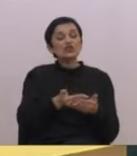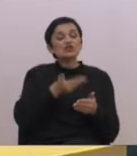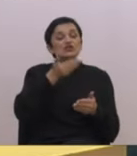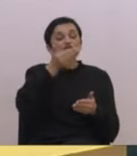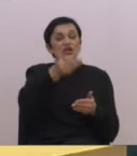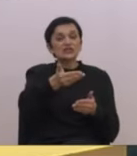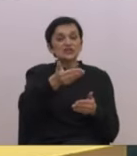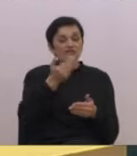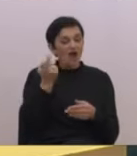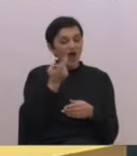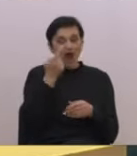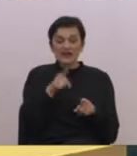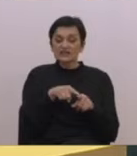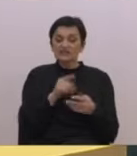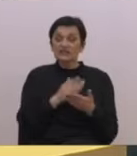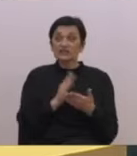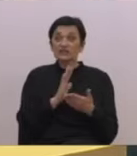ხარის ხისო. ესმით, ანუ